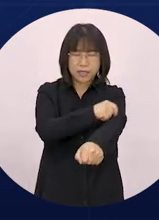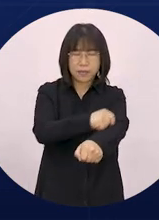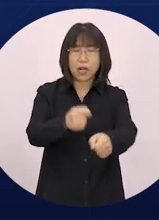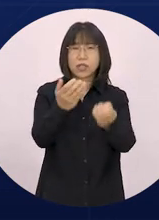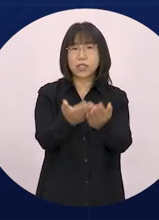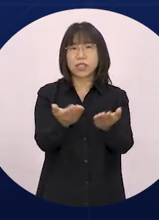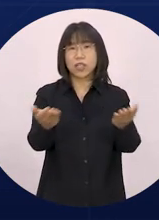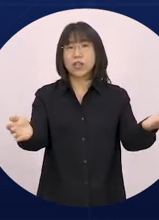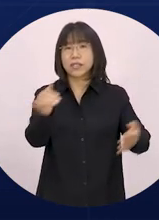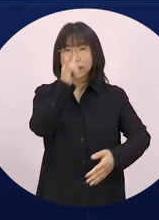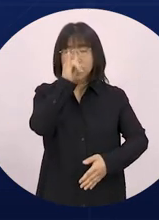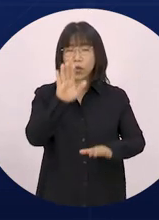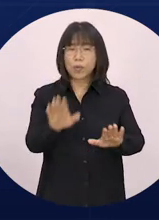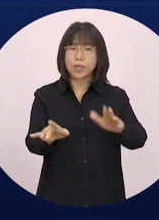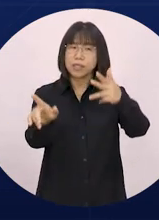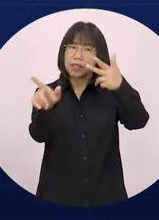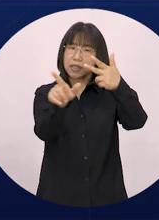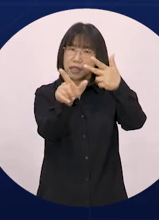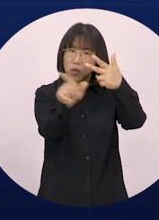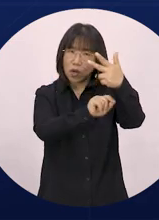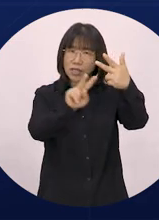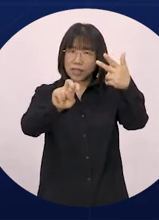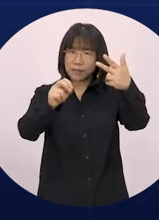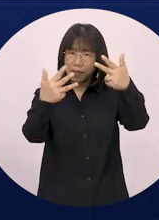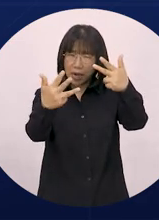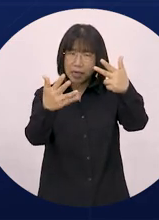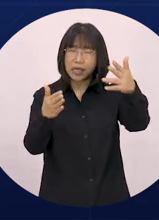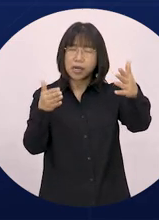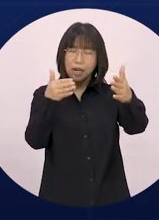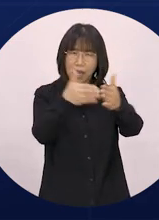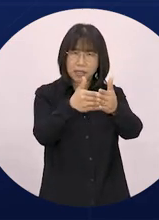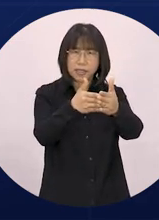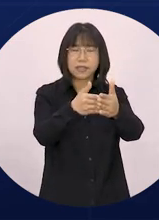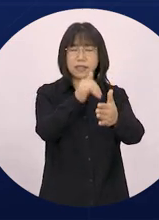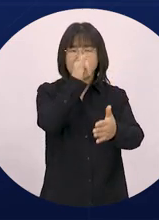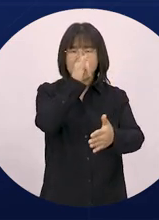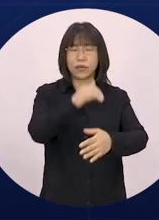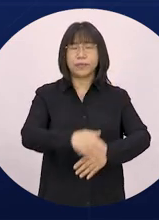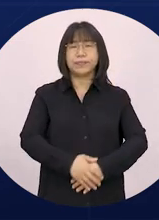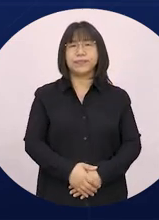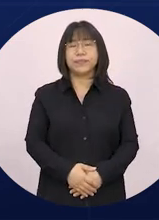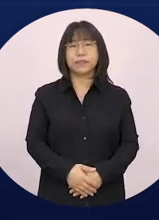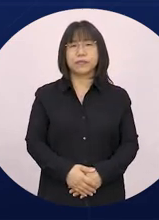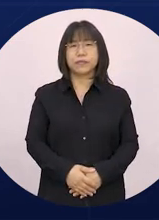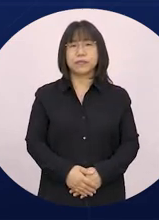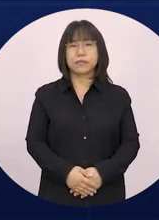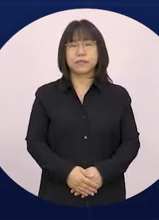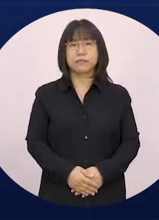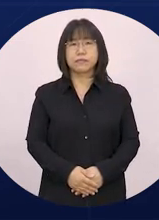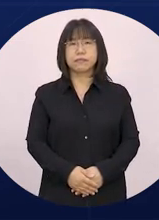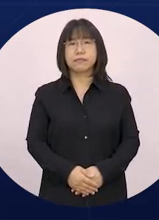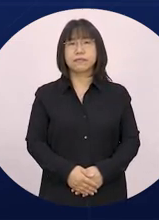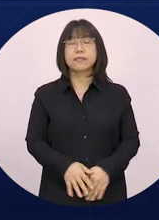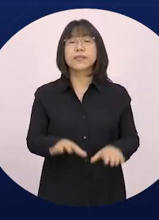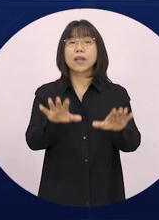진행됩니다. 이번 전시는 오는 7월 28일까지 제1, 2 전시실에서 만나볼 수 있습니다.